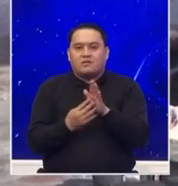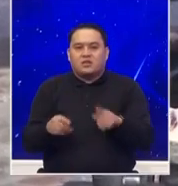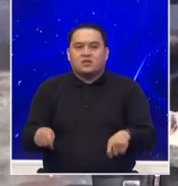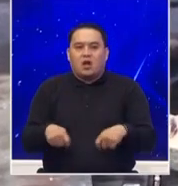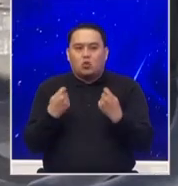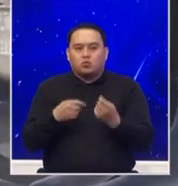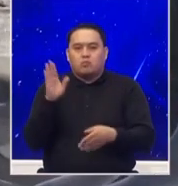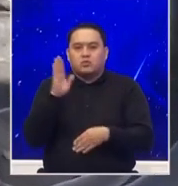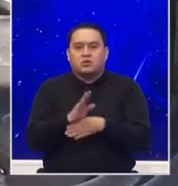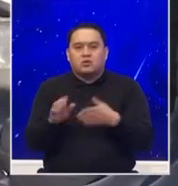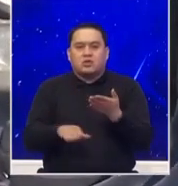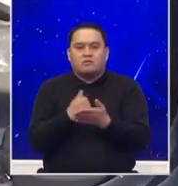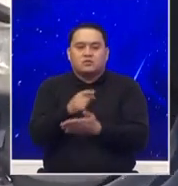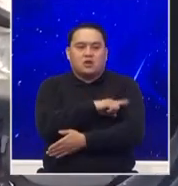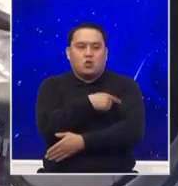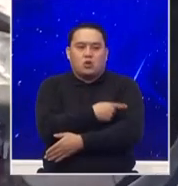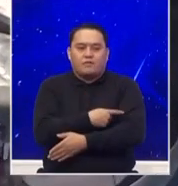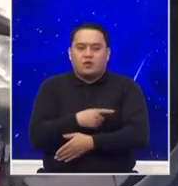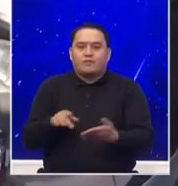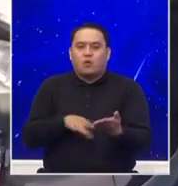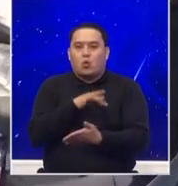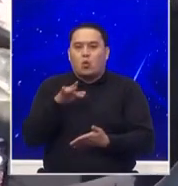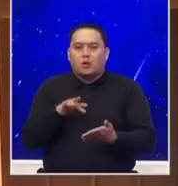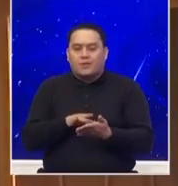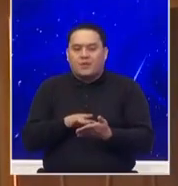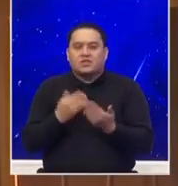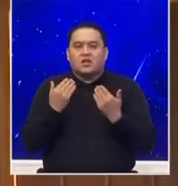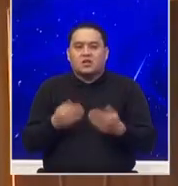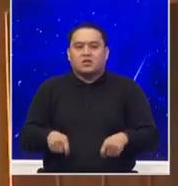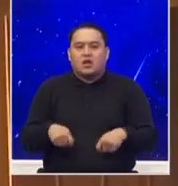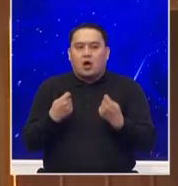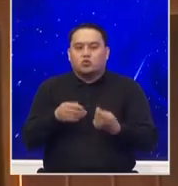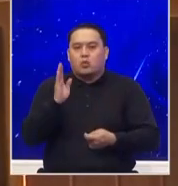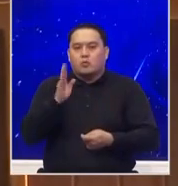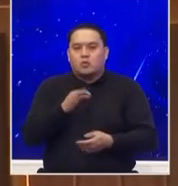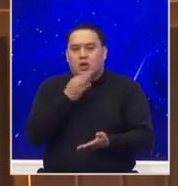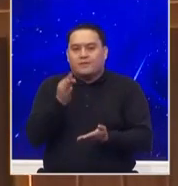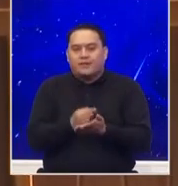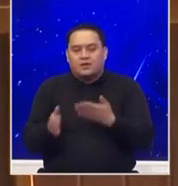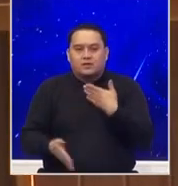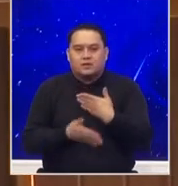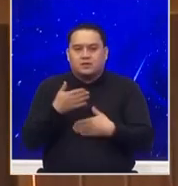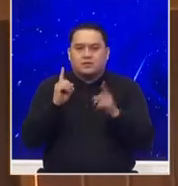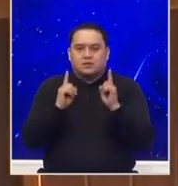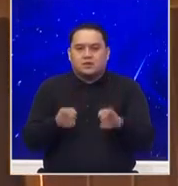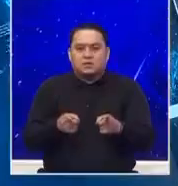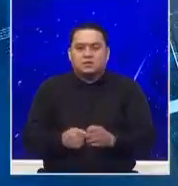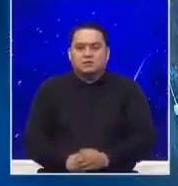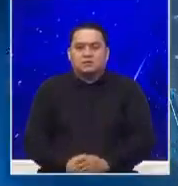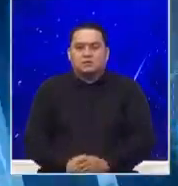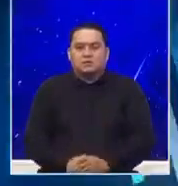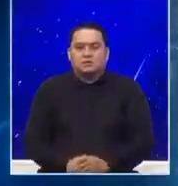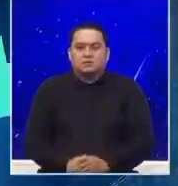нарушений постановления главного санитарного врача города Талдыкурган. Теперь нарушителям придется нести ответственность согласно букве закона.